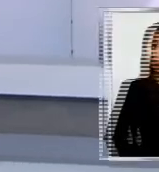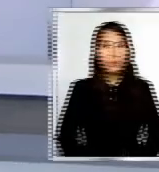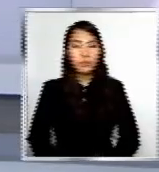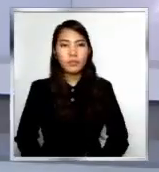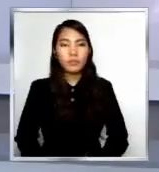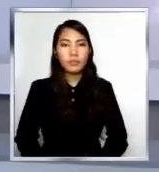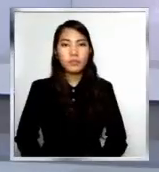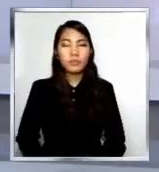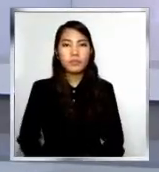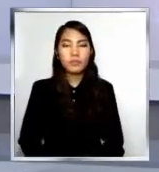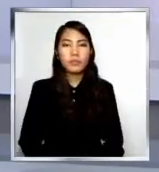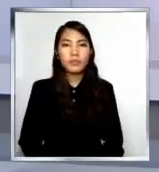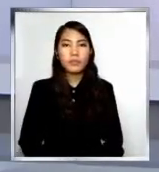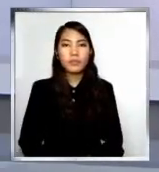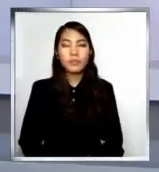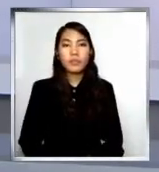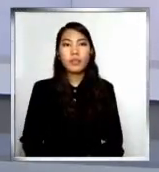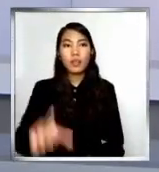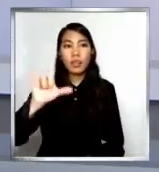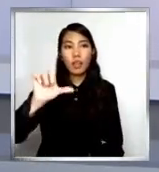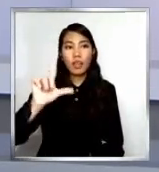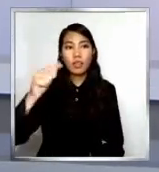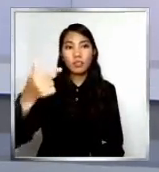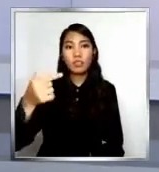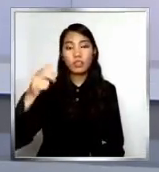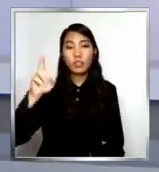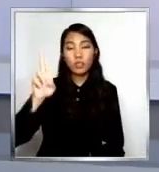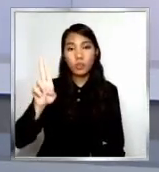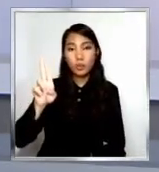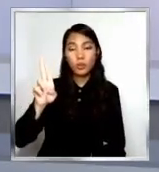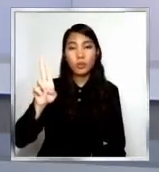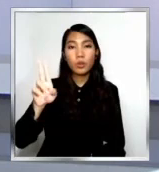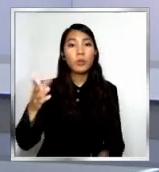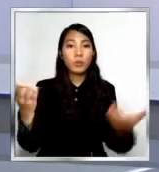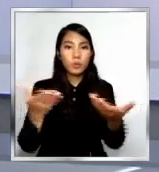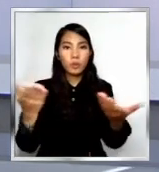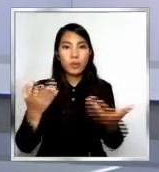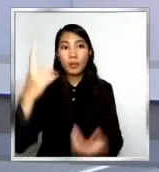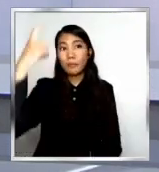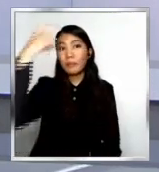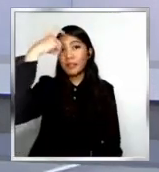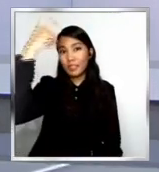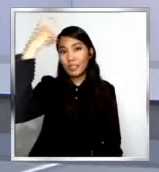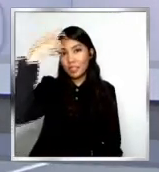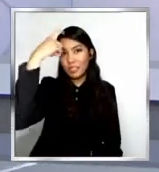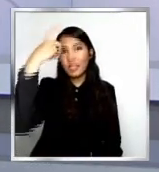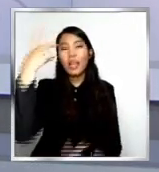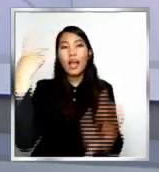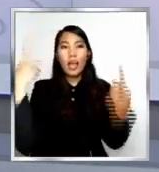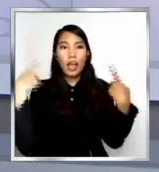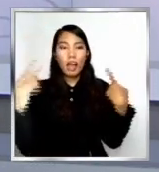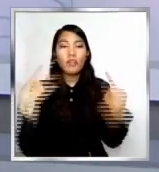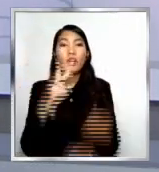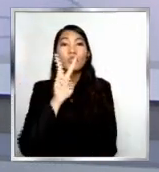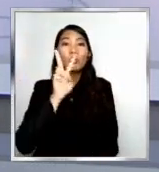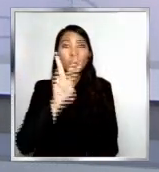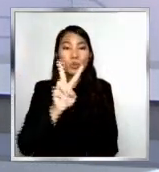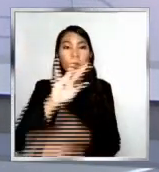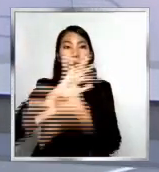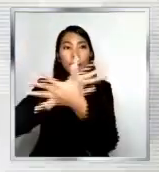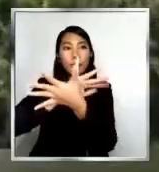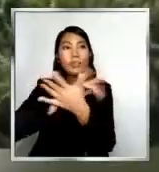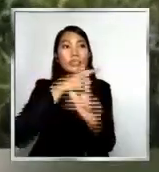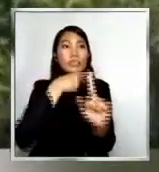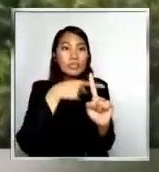Kinumpirma ng lokal na pamahalaan ng Batanes na may ikalawang kaso na ng COVID-19 sa kanilang probinsya.